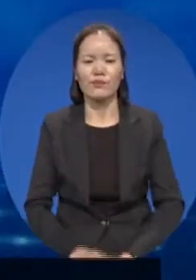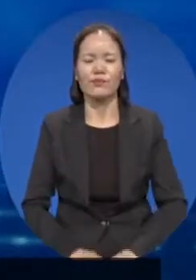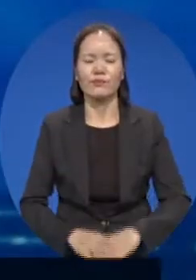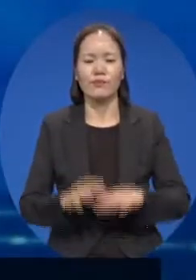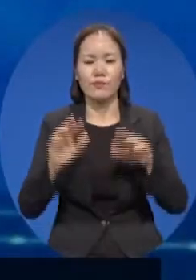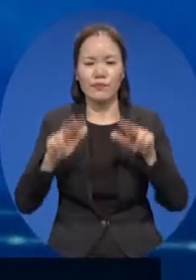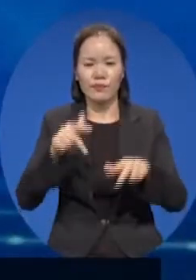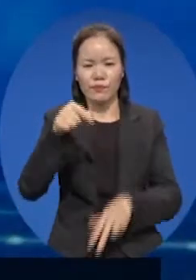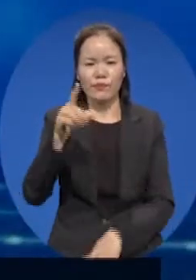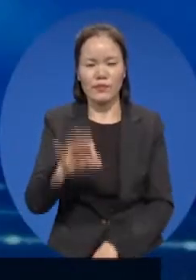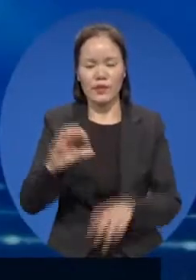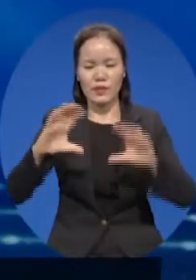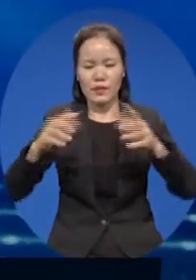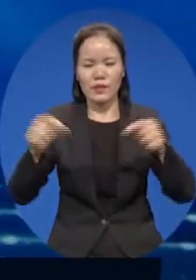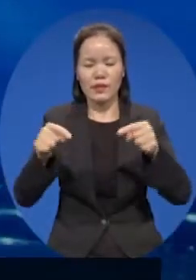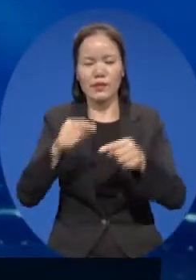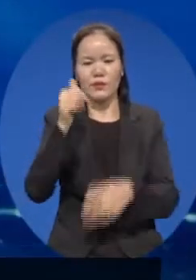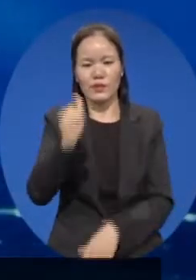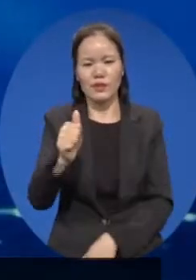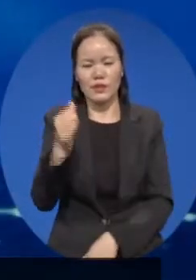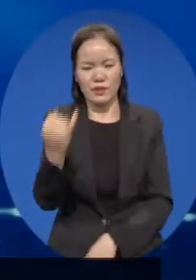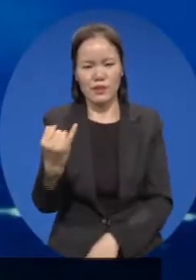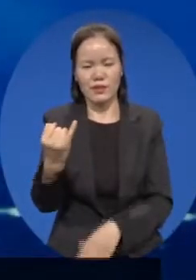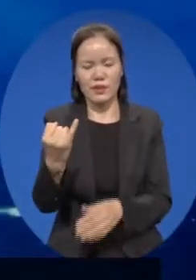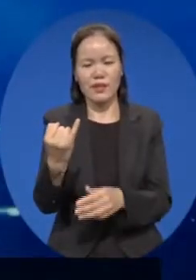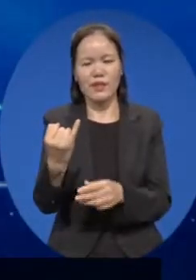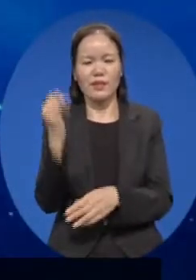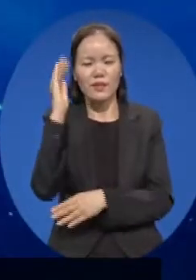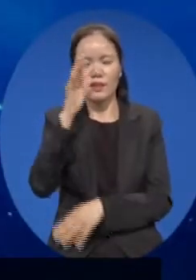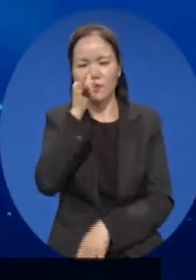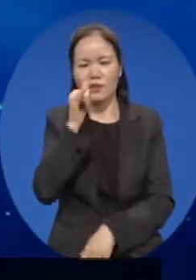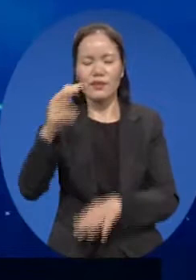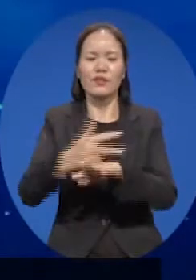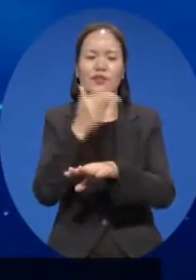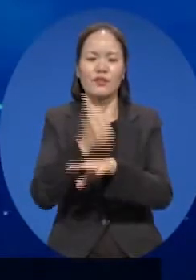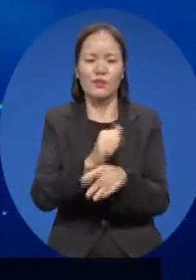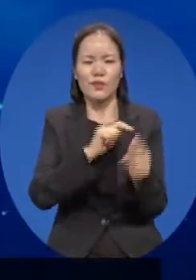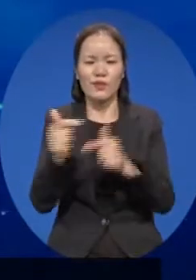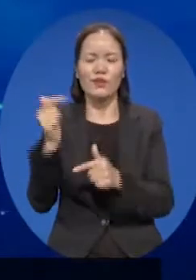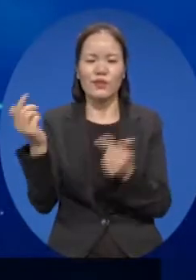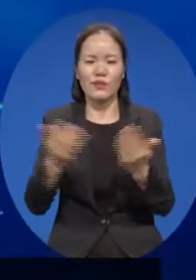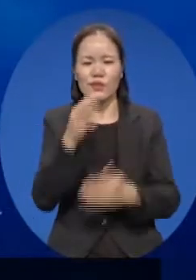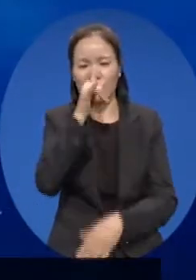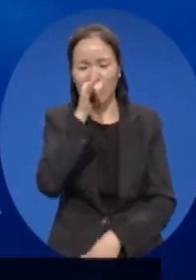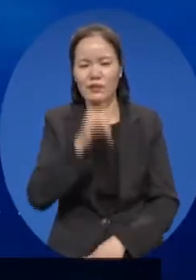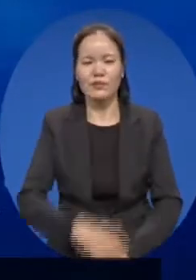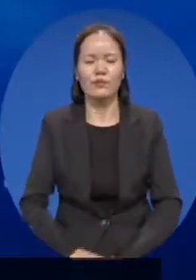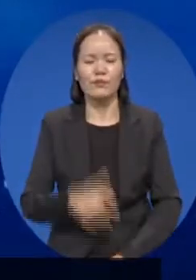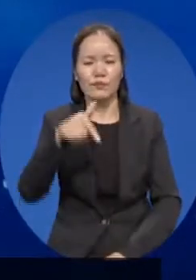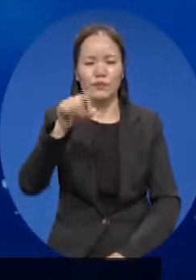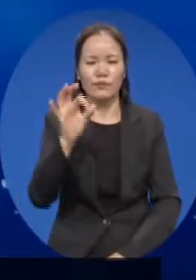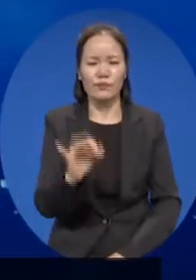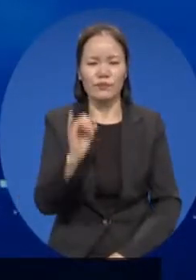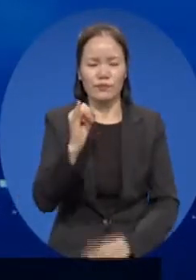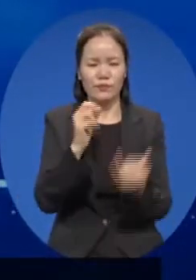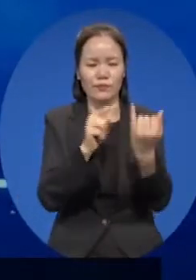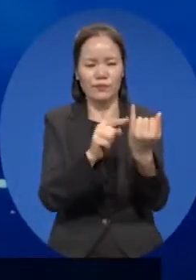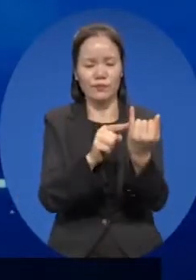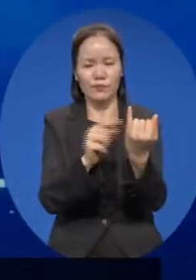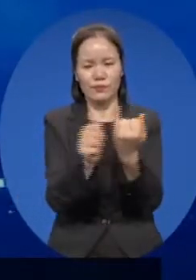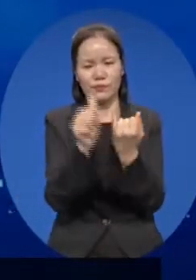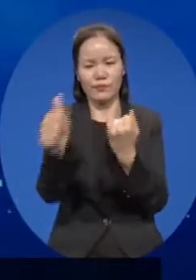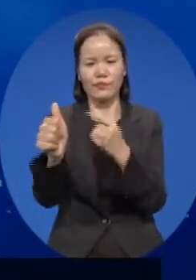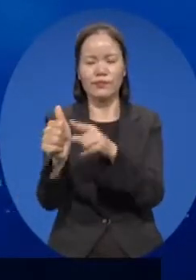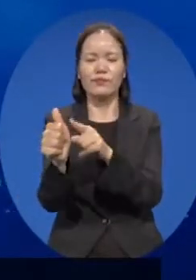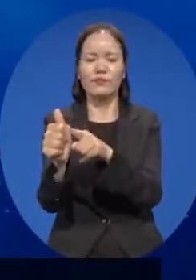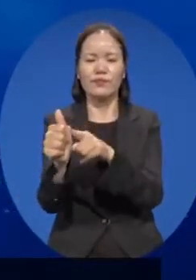방금 그리고 강경화 외교부 장관 이야기를 하셨는데 주말 사이에 여러 가지 좀 일들이 있었습니다. 특히 이 강경화 장관의 배우자